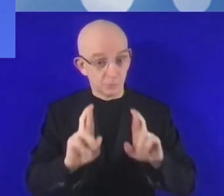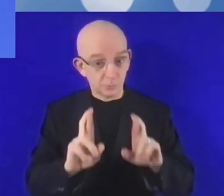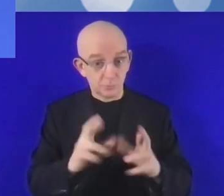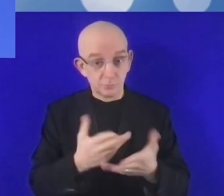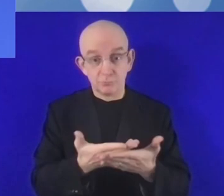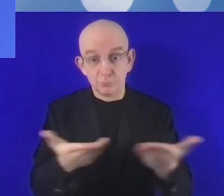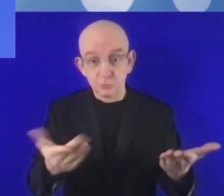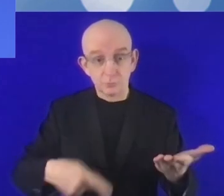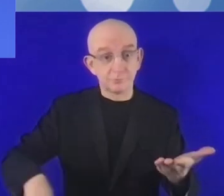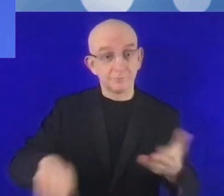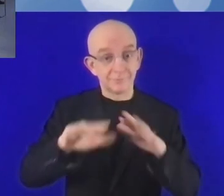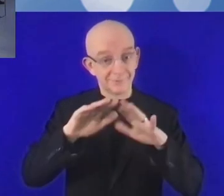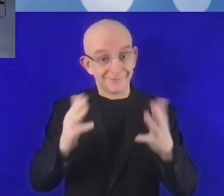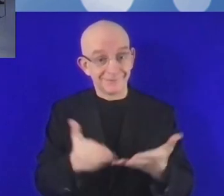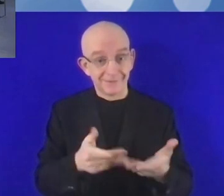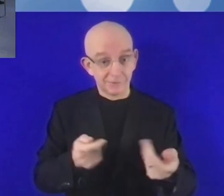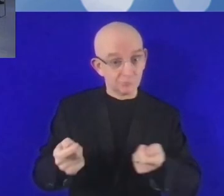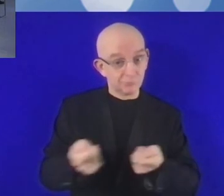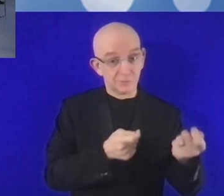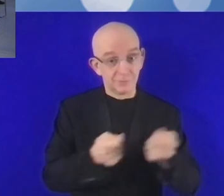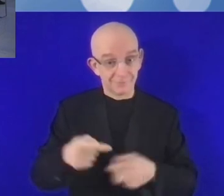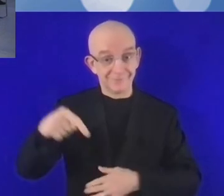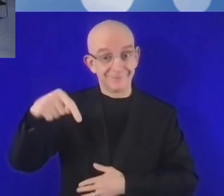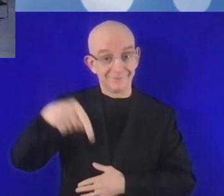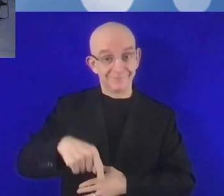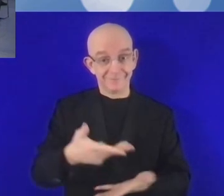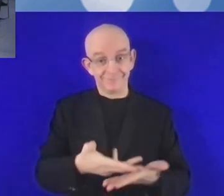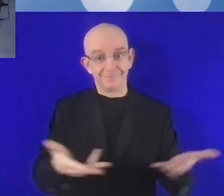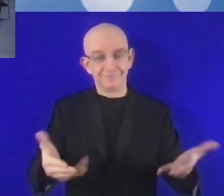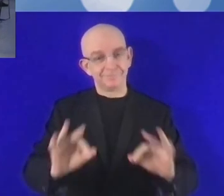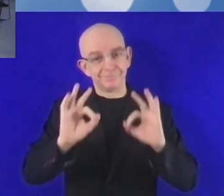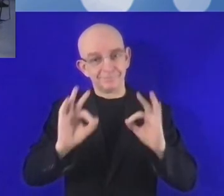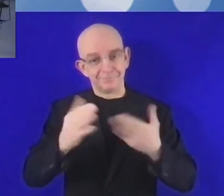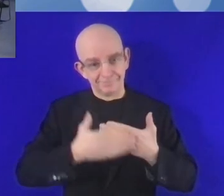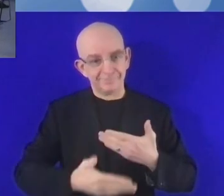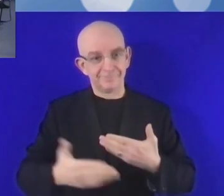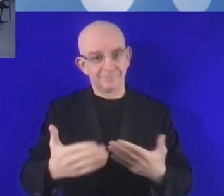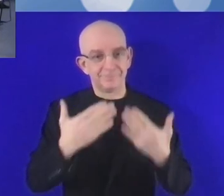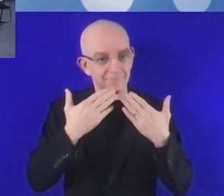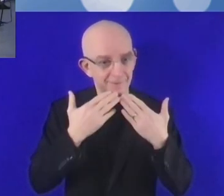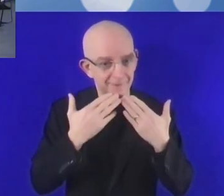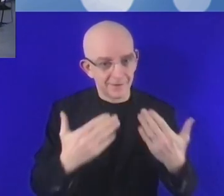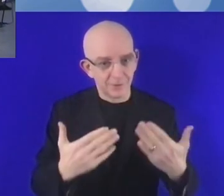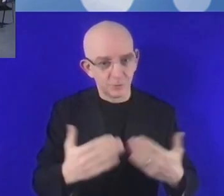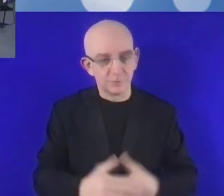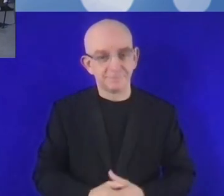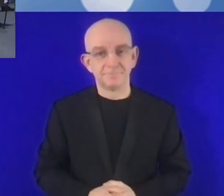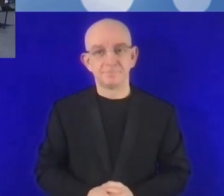интернет-среды. И я надеюсь, что вы станете частью этого процесса, который проходит здесь, в Катовице, во время 16-го цифрового саммита